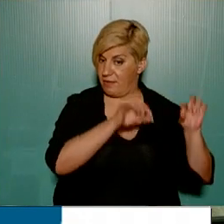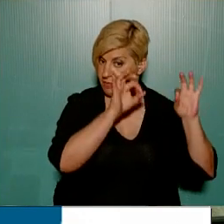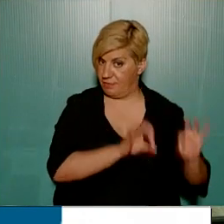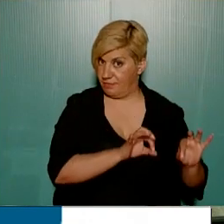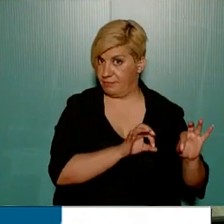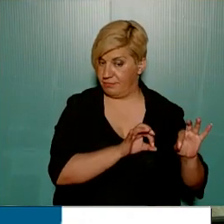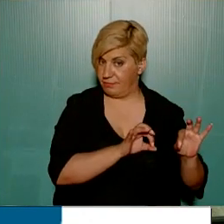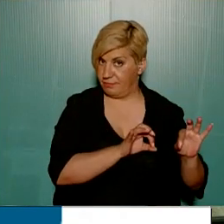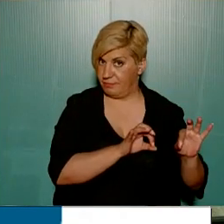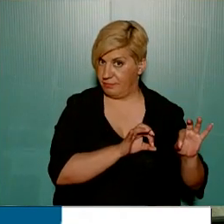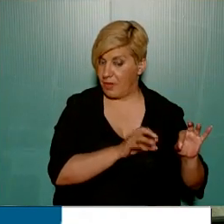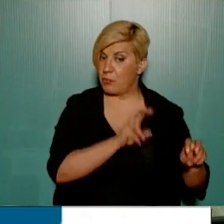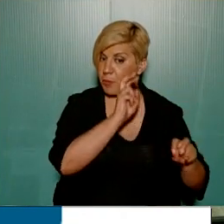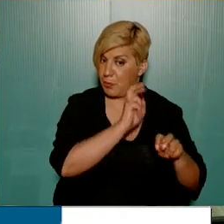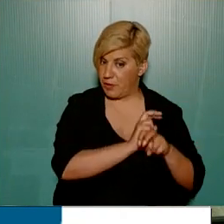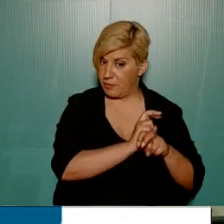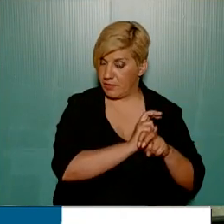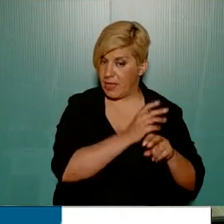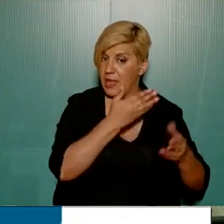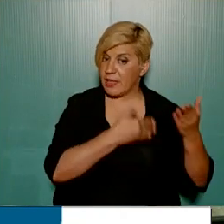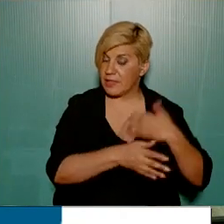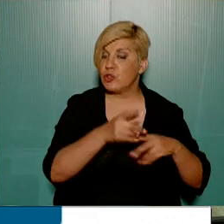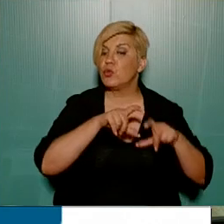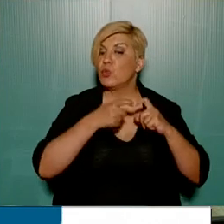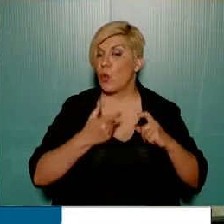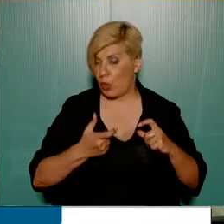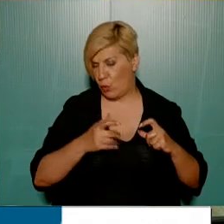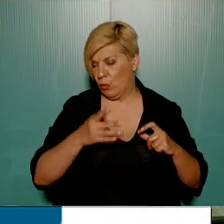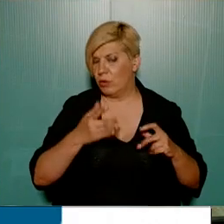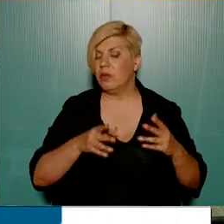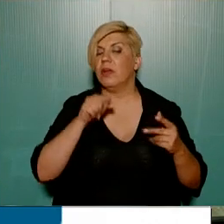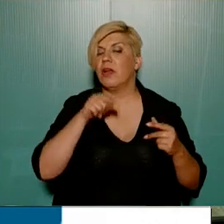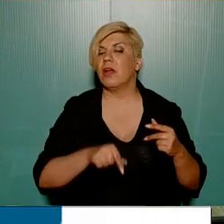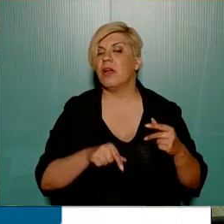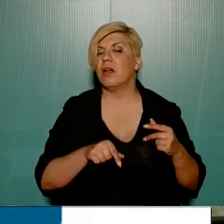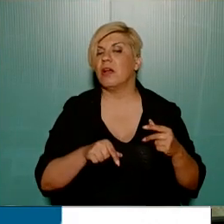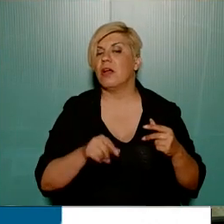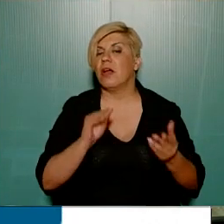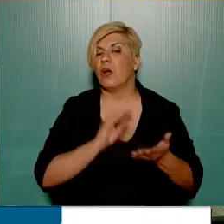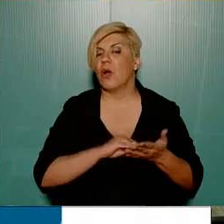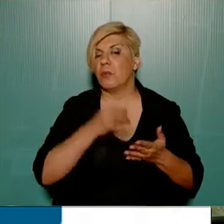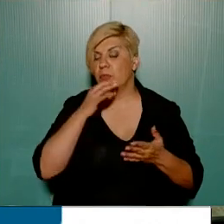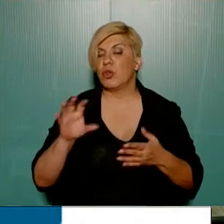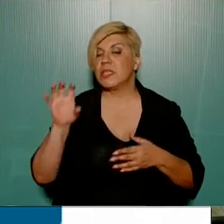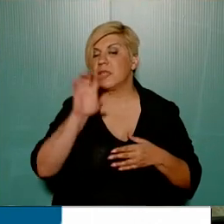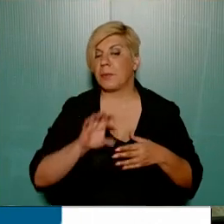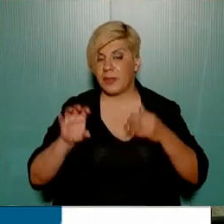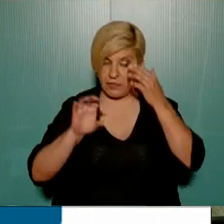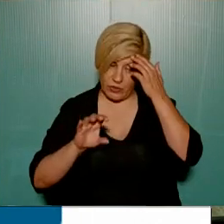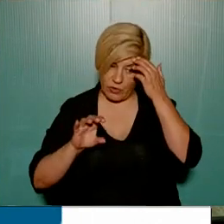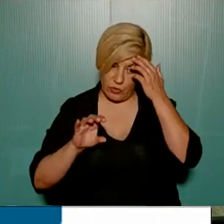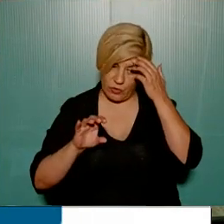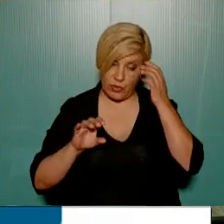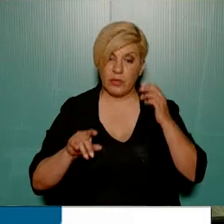που έχει απομείνει μετά την κατασκευή του σχολείου. Και να πω επίσης ότι τον Σεπτέμβριο θα